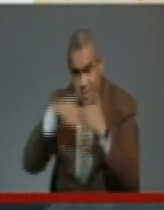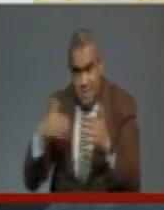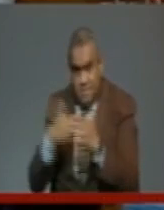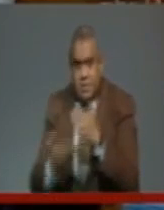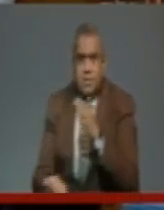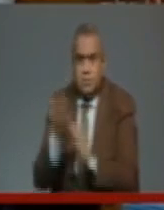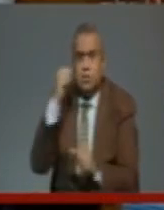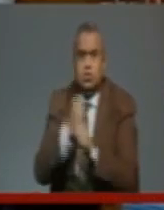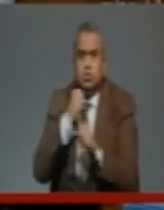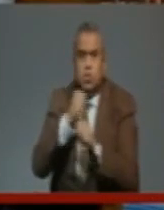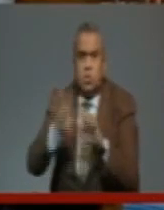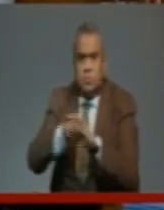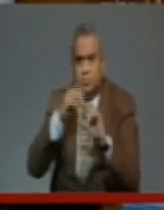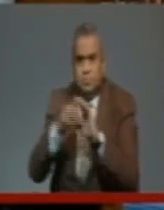للتشغيل.